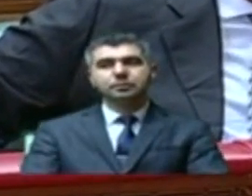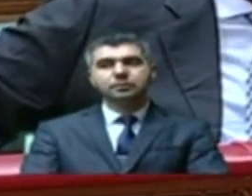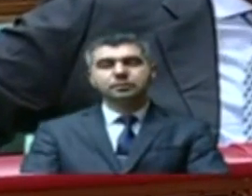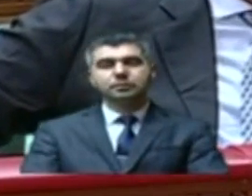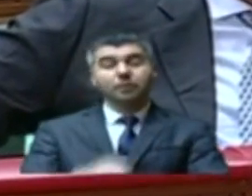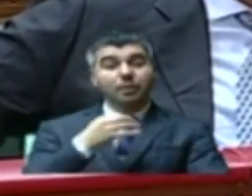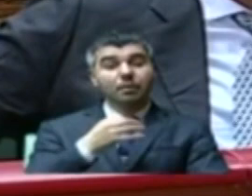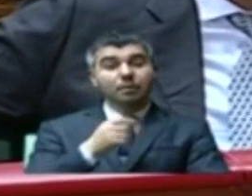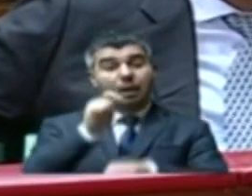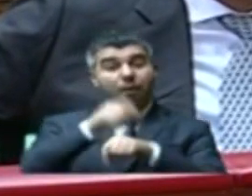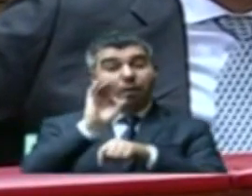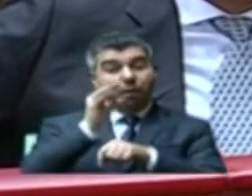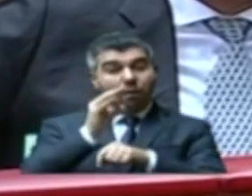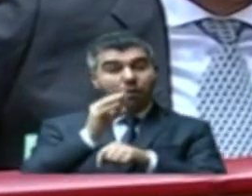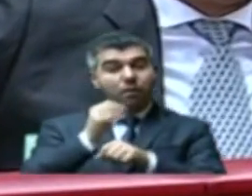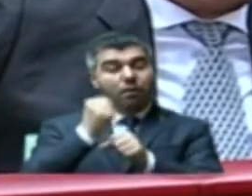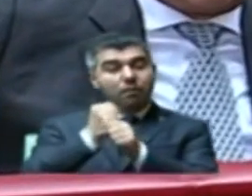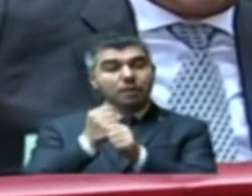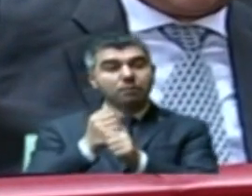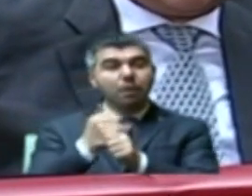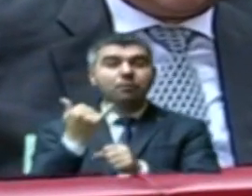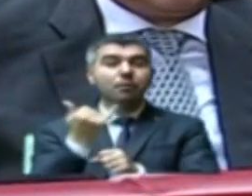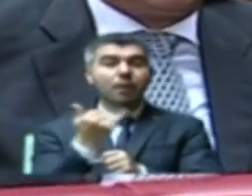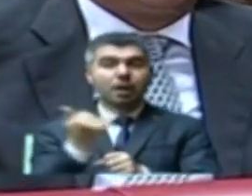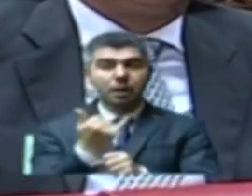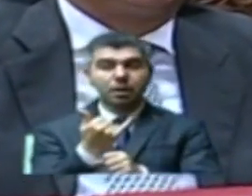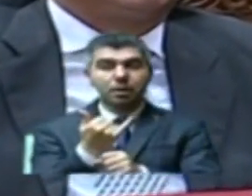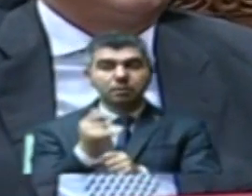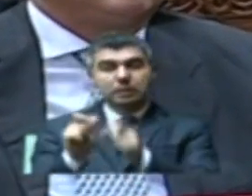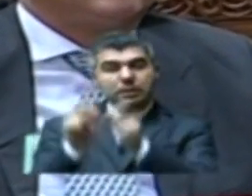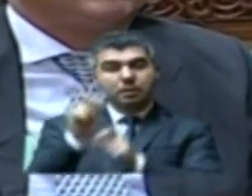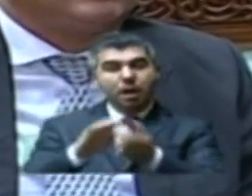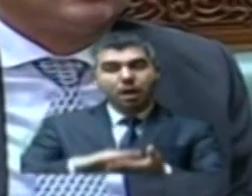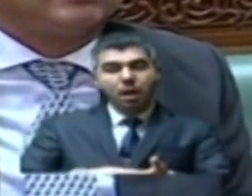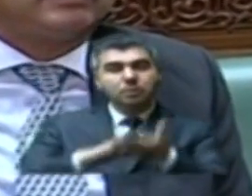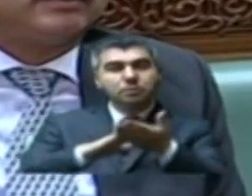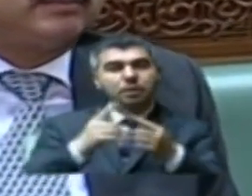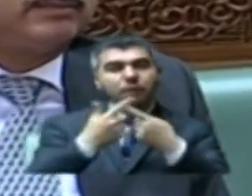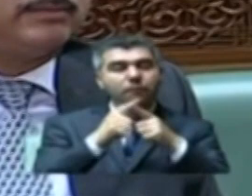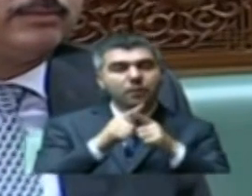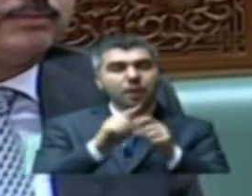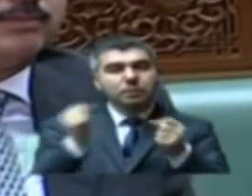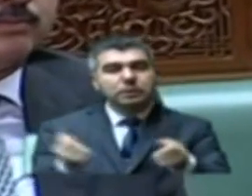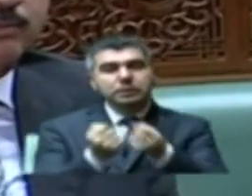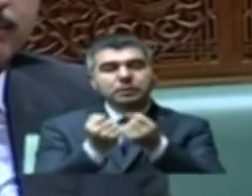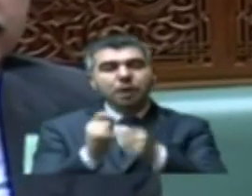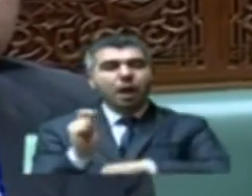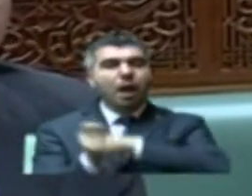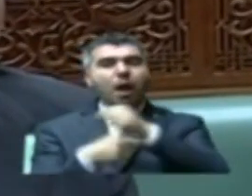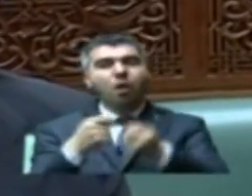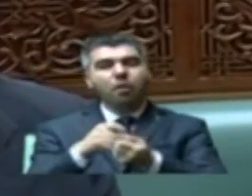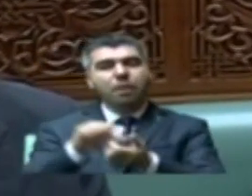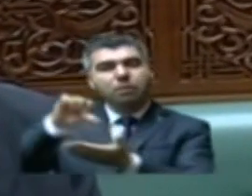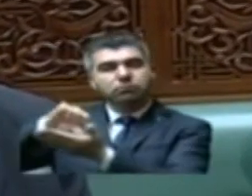تظل الصناعة التقليدية قطاعا هاما بالنسبة لدينامية الاقتصادية القروية وإحدى الأسس لتحسين داخل